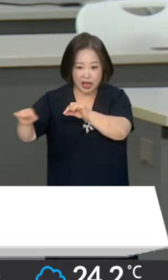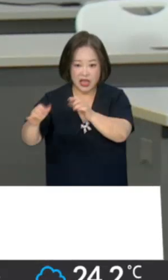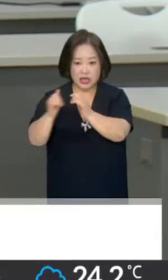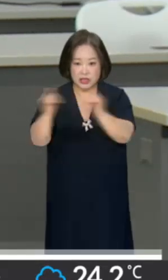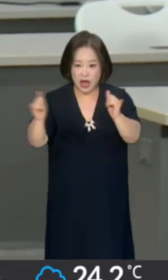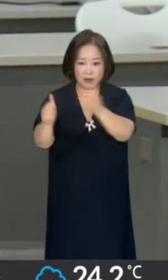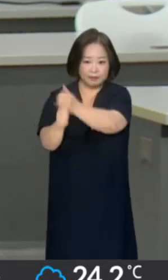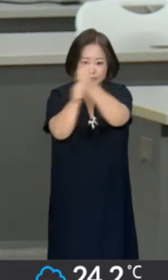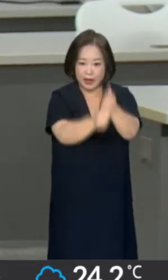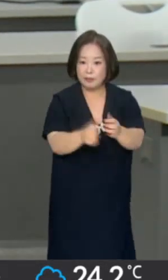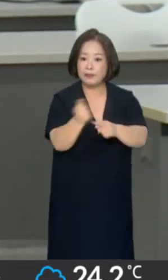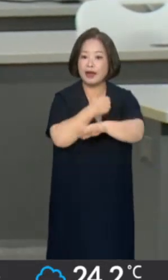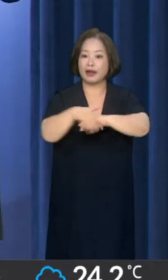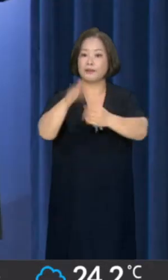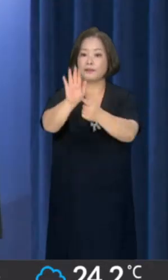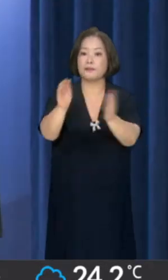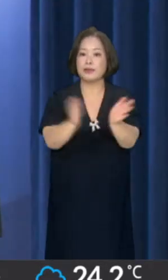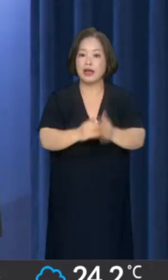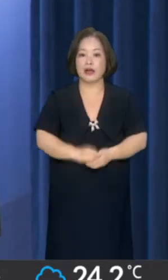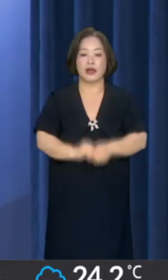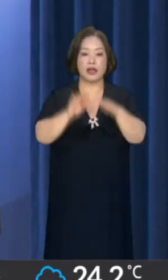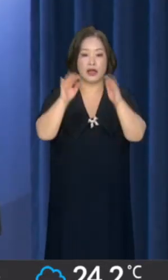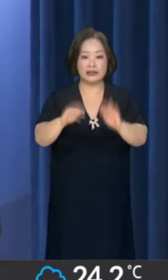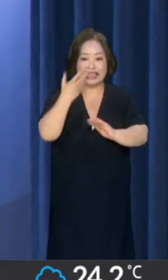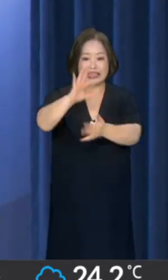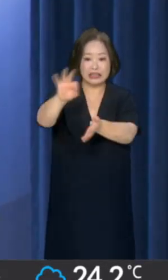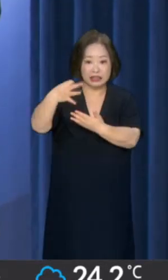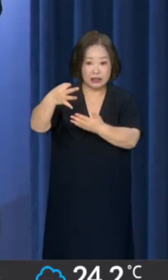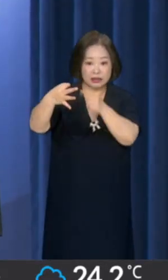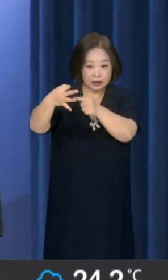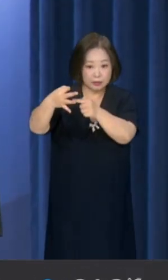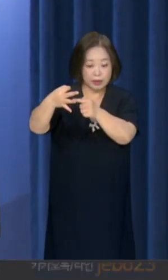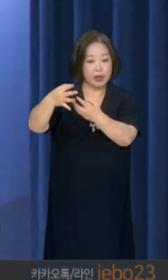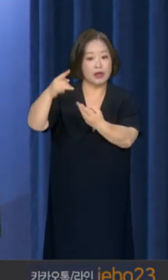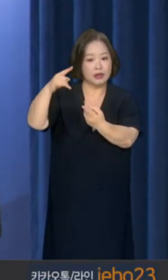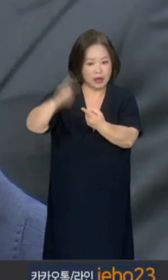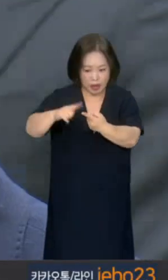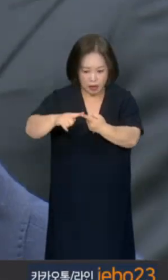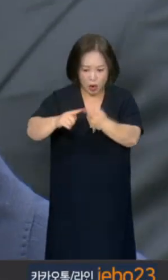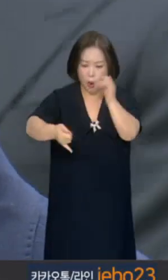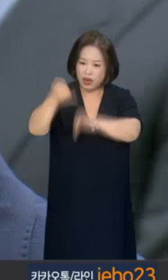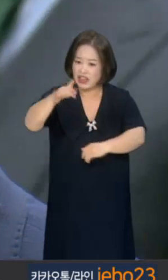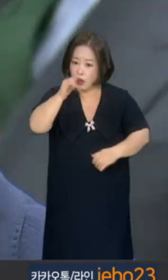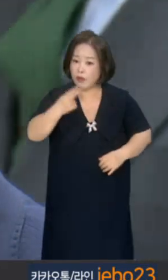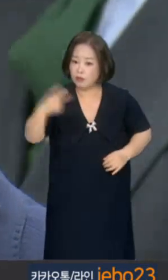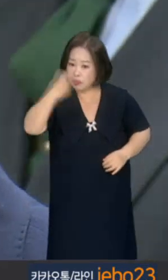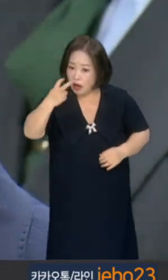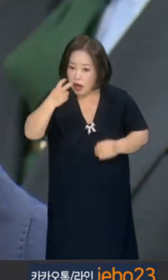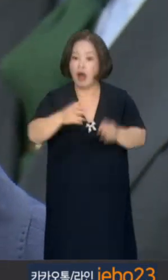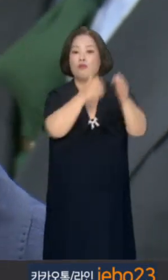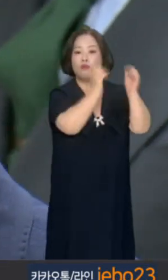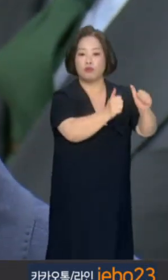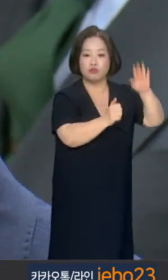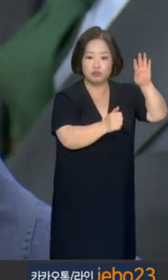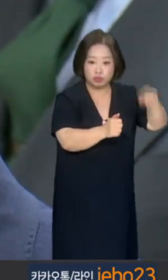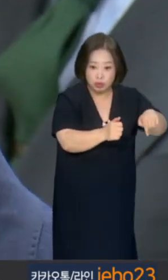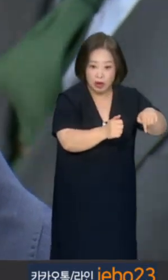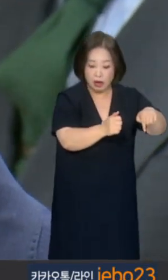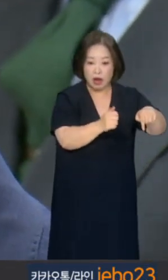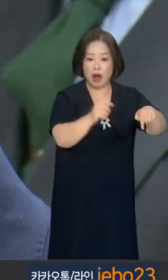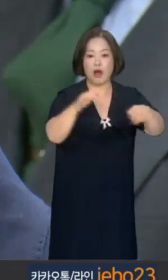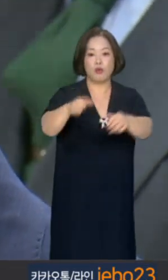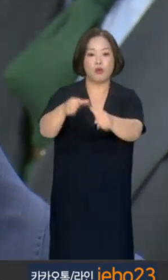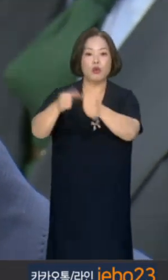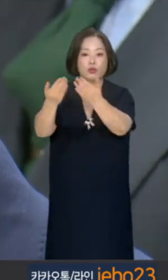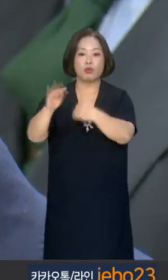고용노동부는 10월 말까지 임금 체불 근절을 위한 기획 감독을 실시하는 한편 법무부와 피해자를 돕기 위한